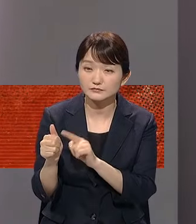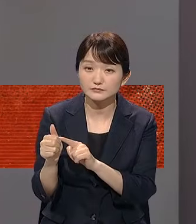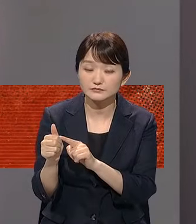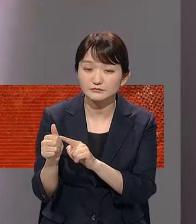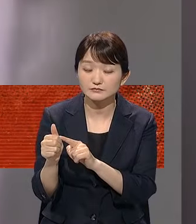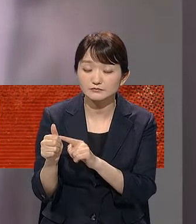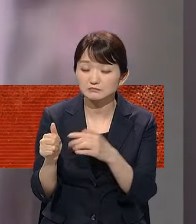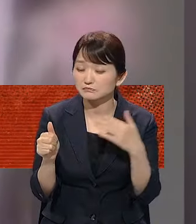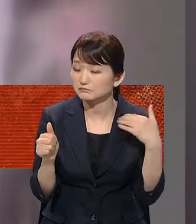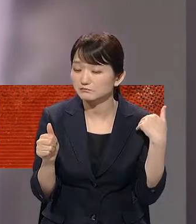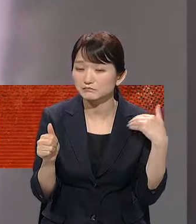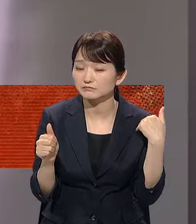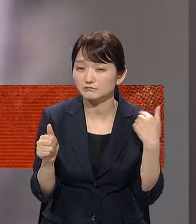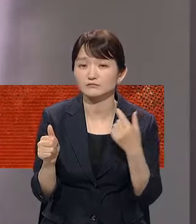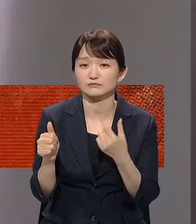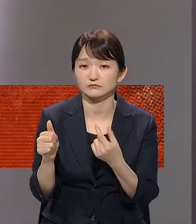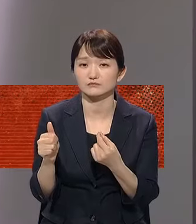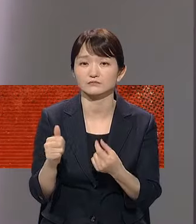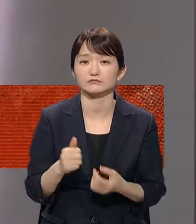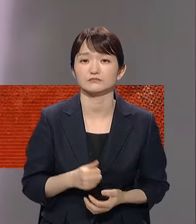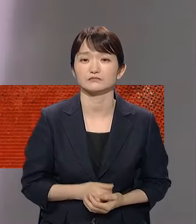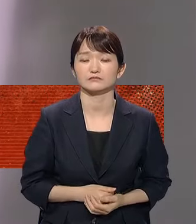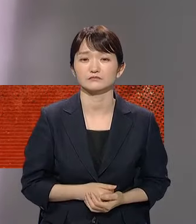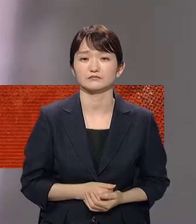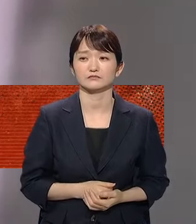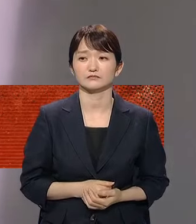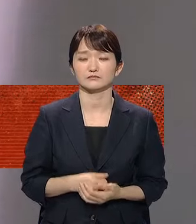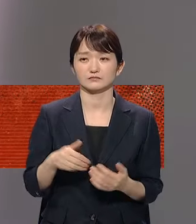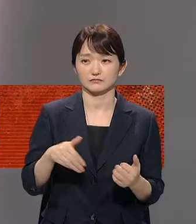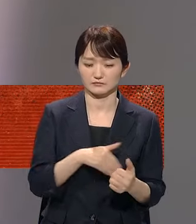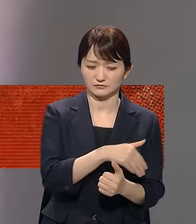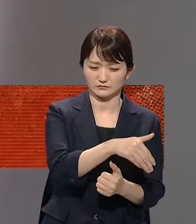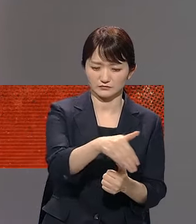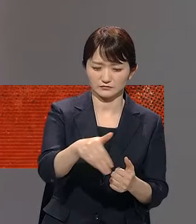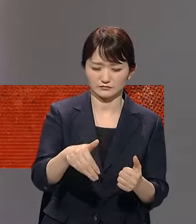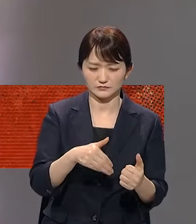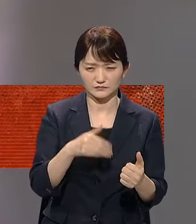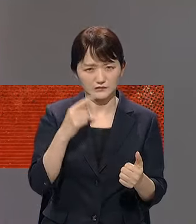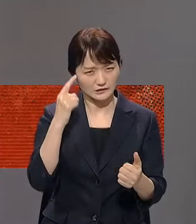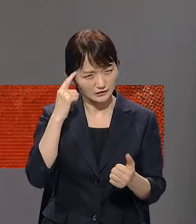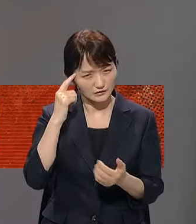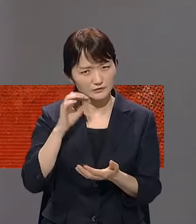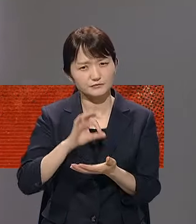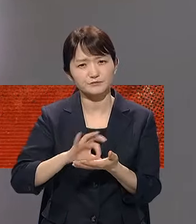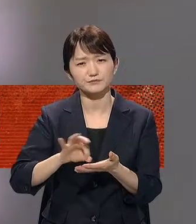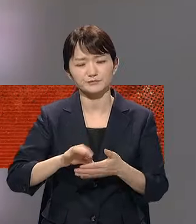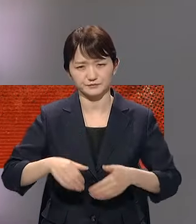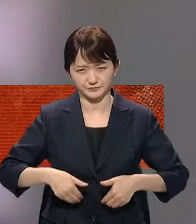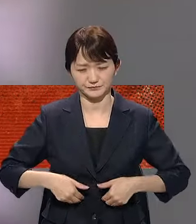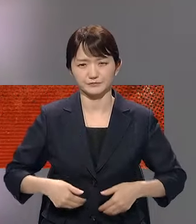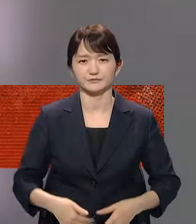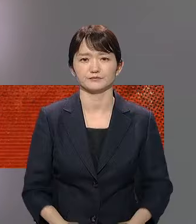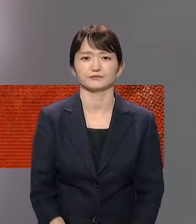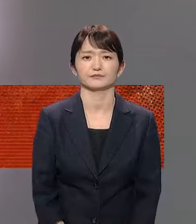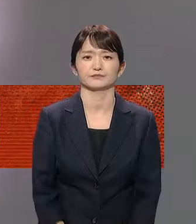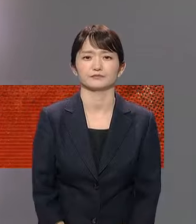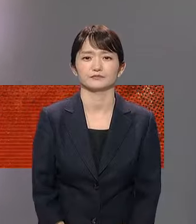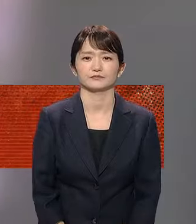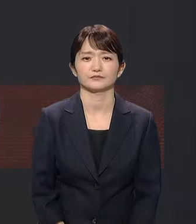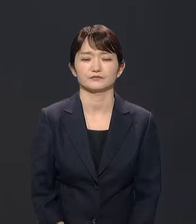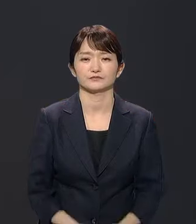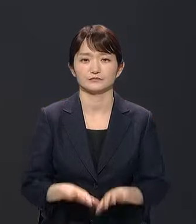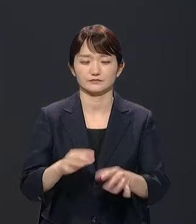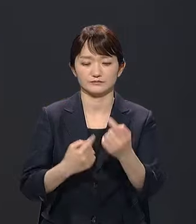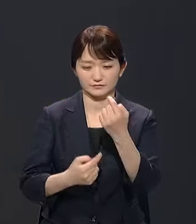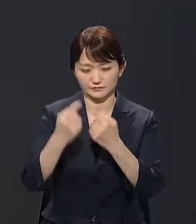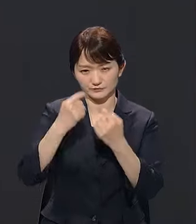대해서 잘 인식을 하지 못하고 있는 거 같은데 주의 사람들도 좀 의식을 할 필요가 있다라고 봅니다 그러니까 말이죠 자 이번에도 제보해